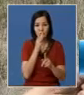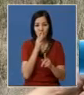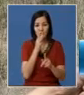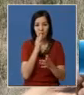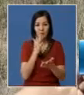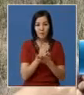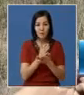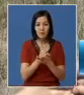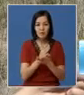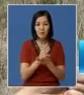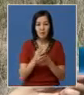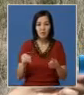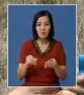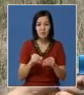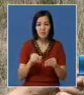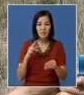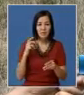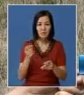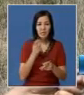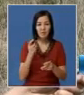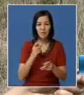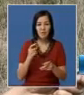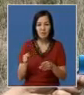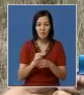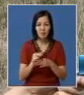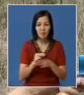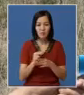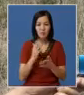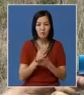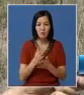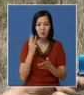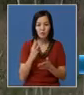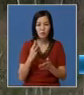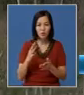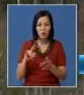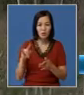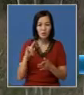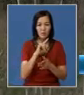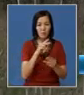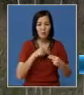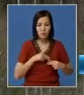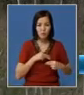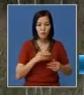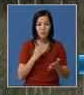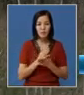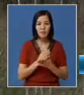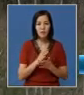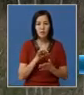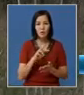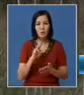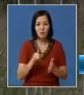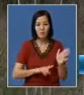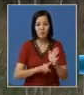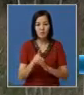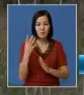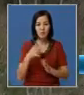қапты, қазір обработка кезінде. Бізде қазір аудан бойынша 3 самолет жұмыс істеп жатыр. Біз оны бастаймыз, үйінің басынан бастаймыз,